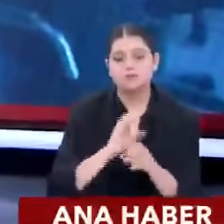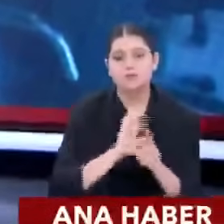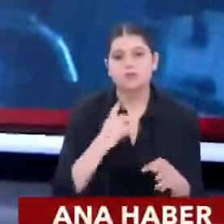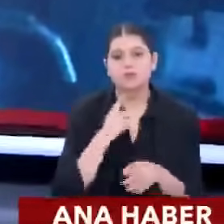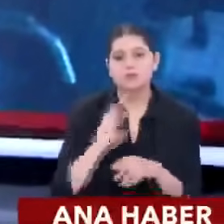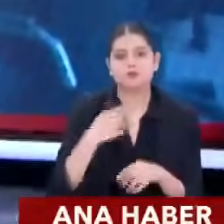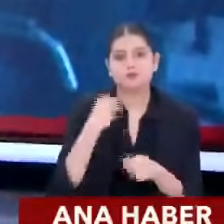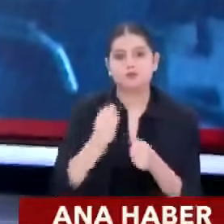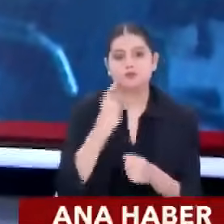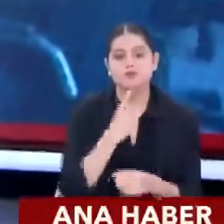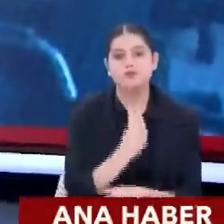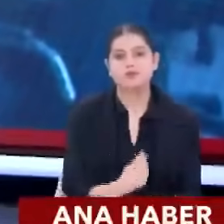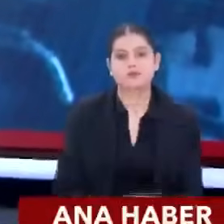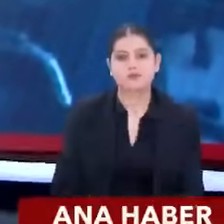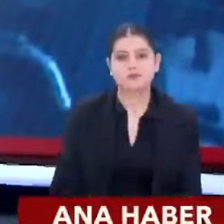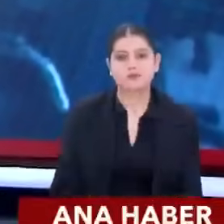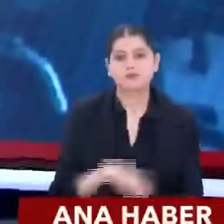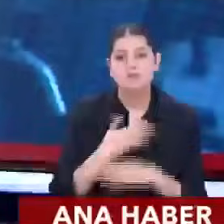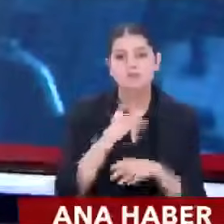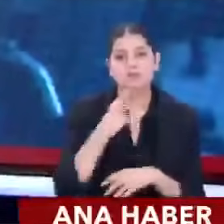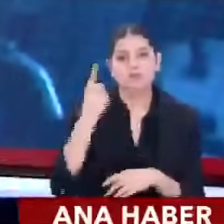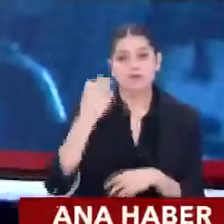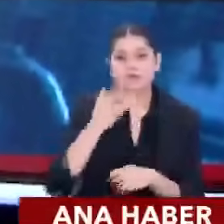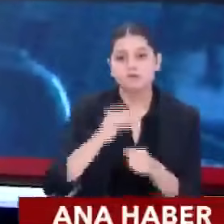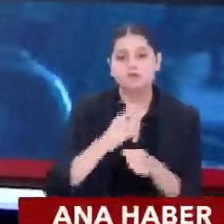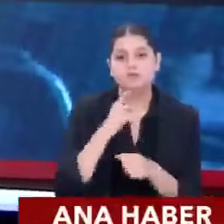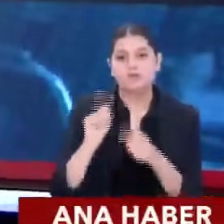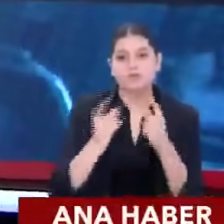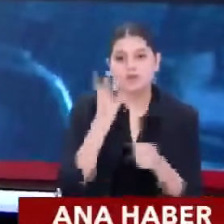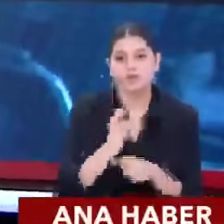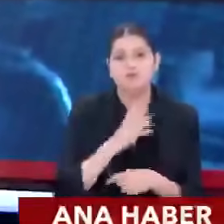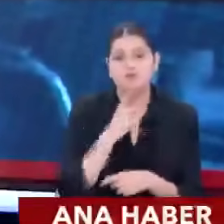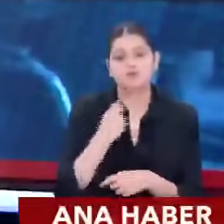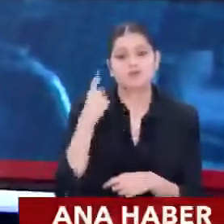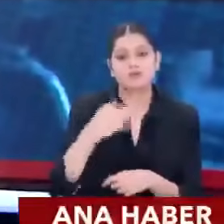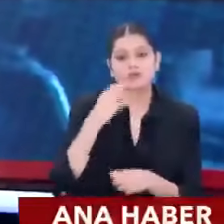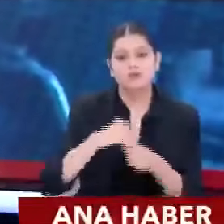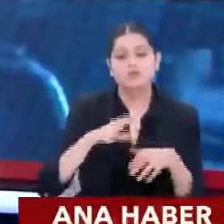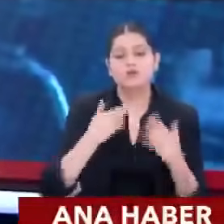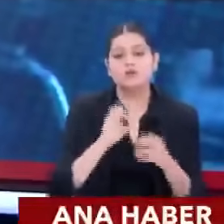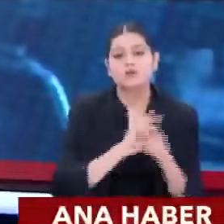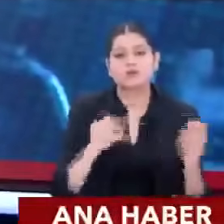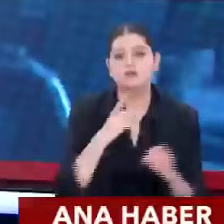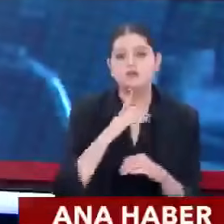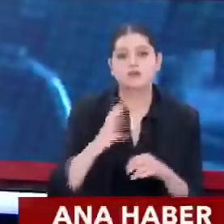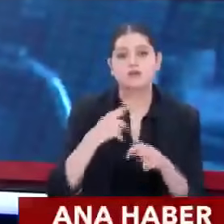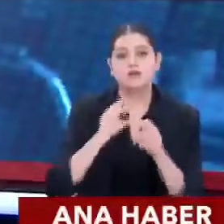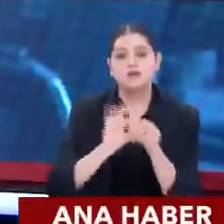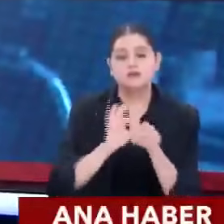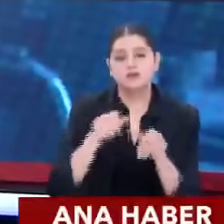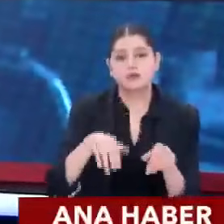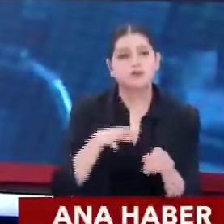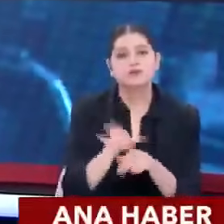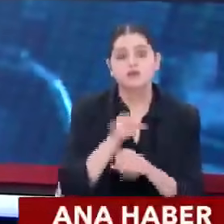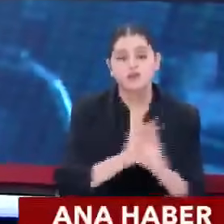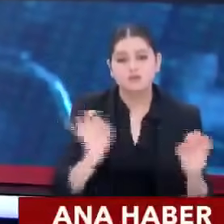dedim bu umut verici acaba dünkü açıklaması Acaba dedim bir şey mi olacak dün dedi ki Merak etmeyin dedi enflasyonu